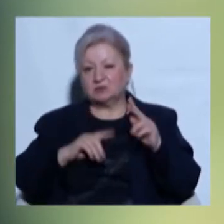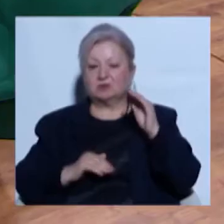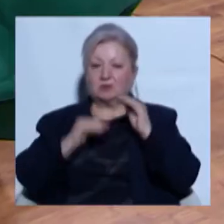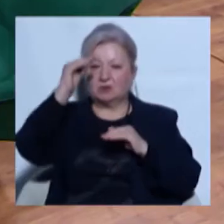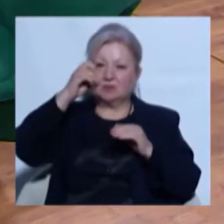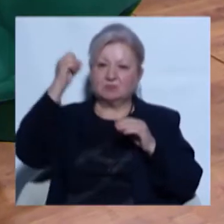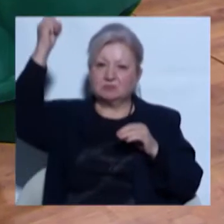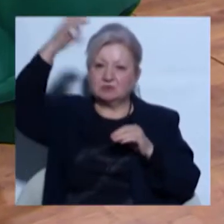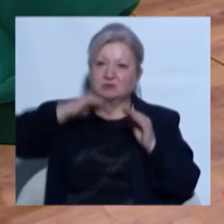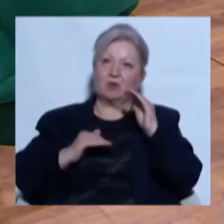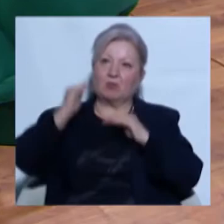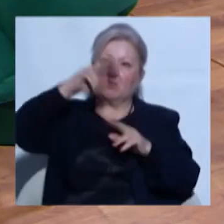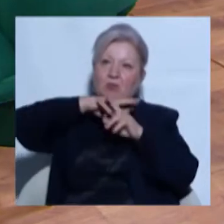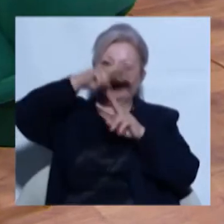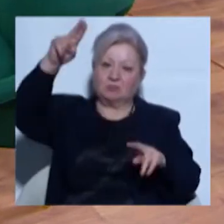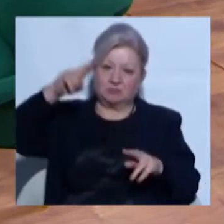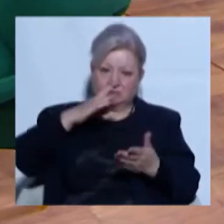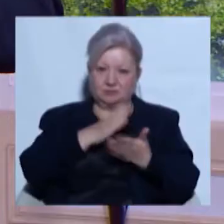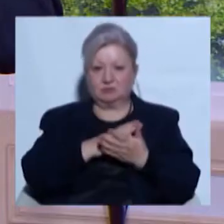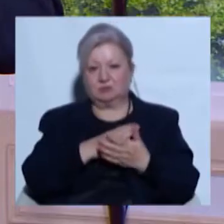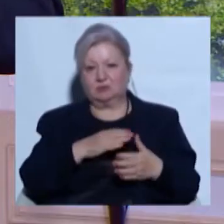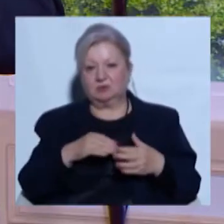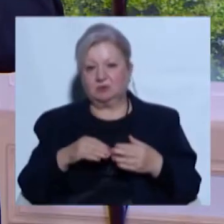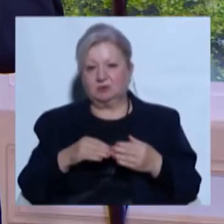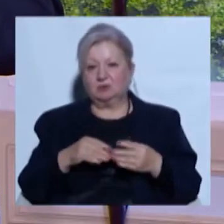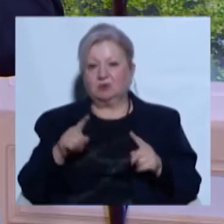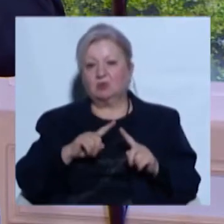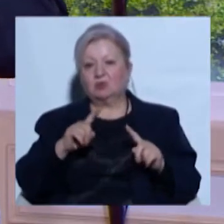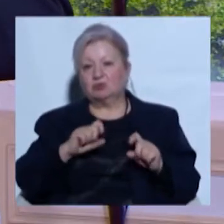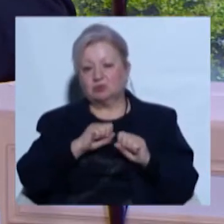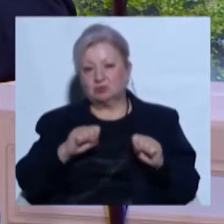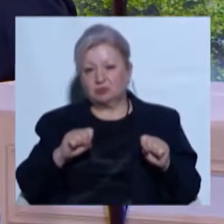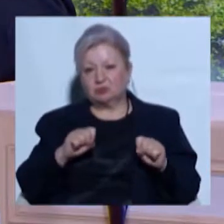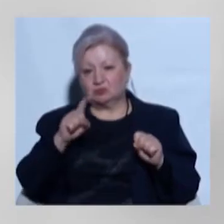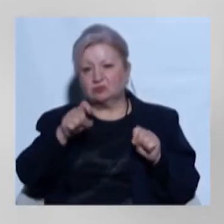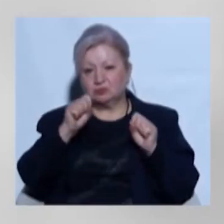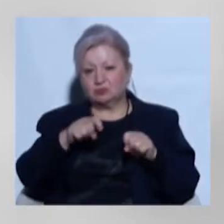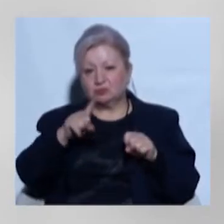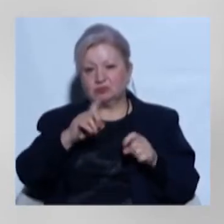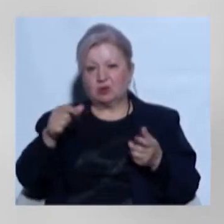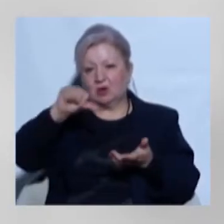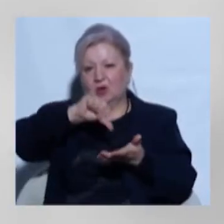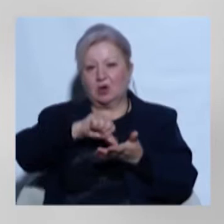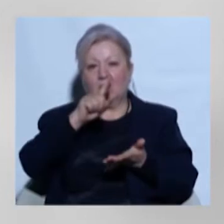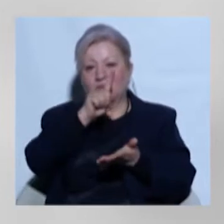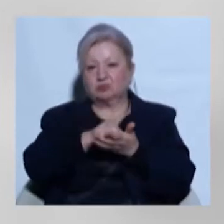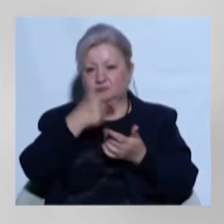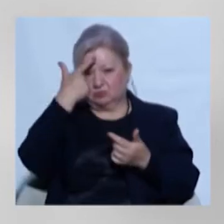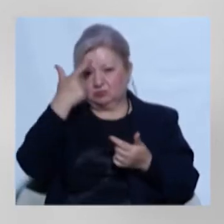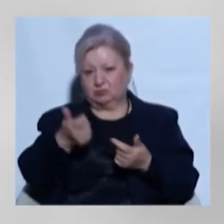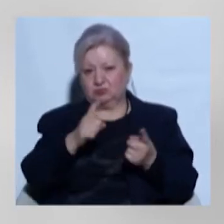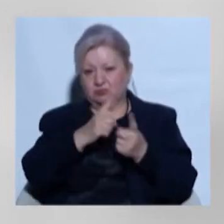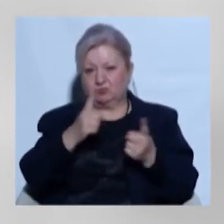მეფისა თამარისთანა. Და როგორ შეიძლება, აქვე არ ვახსენოთ, დიდი შოთა რუსთაველი და მისი